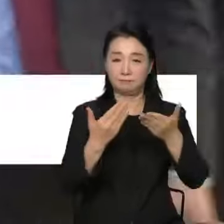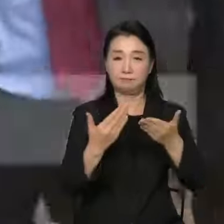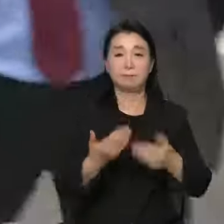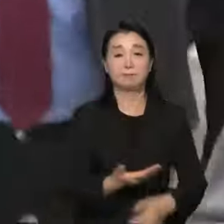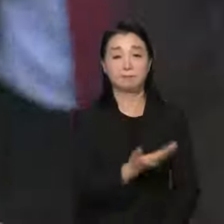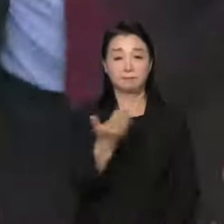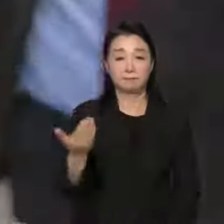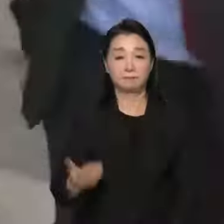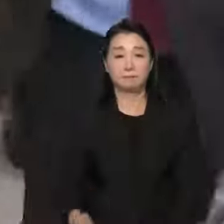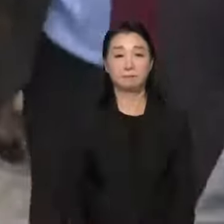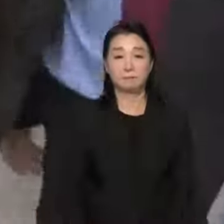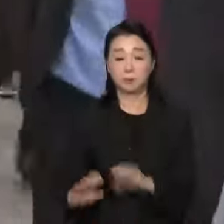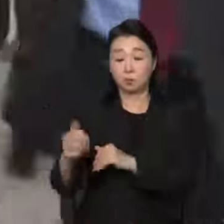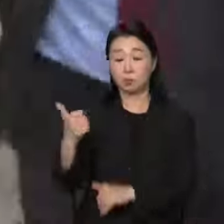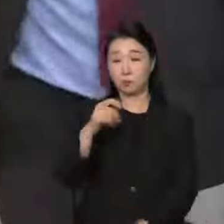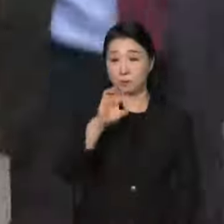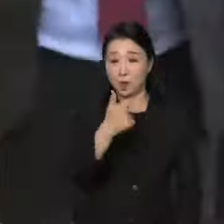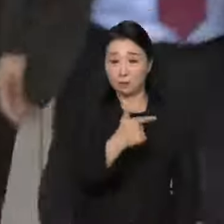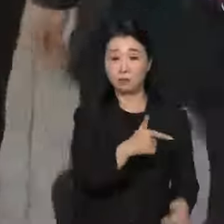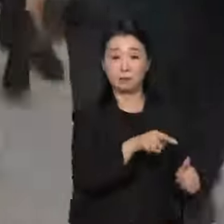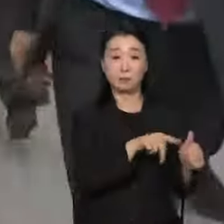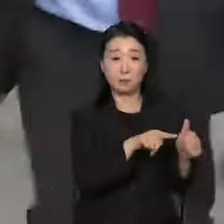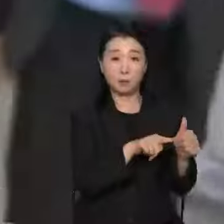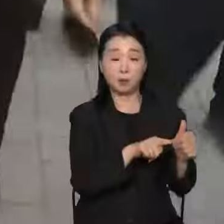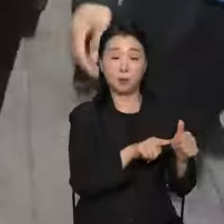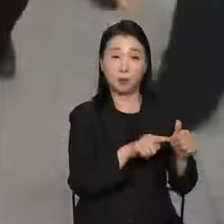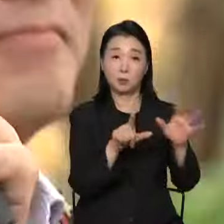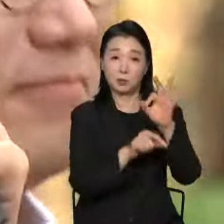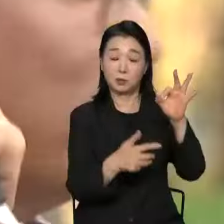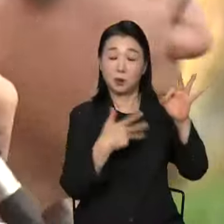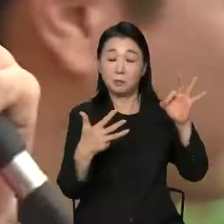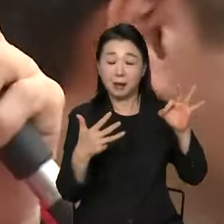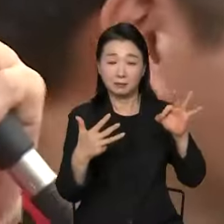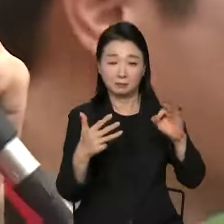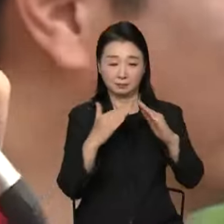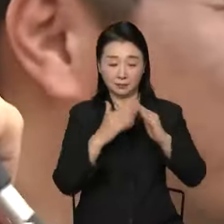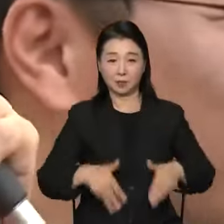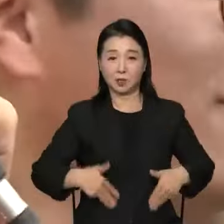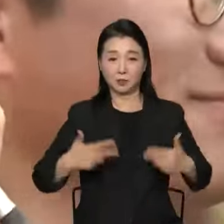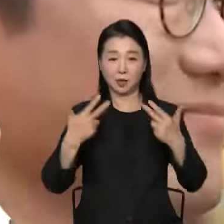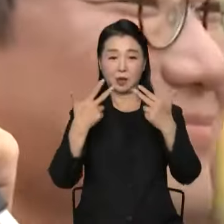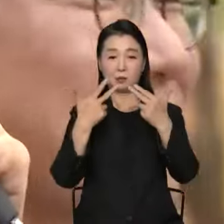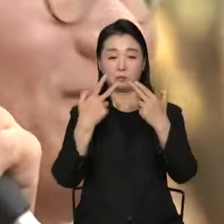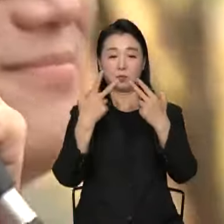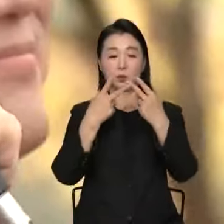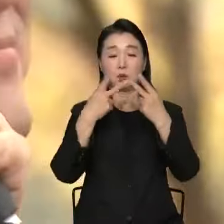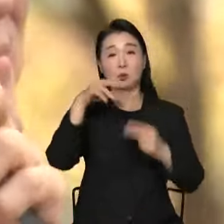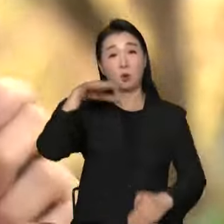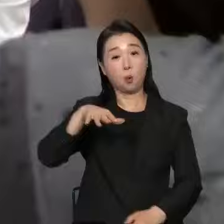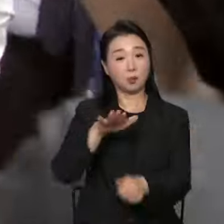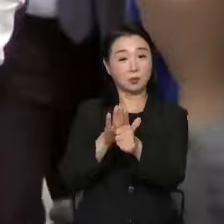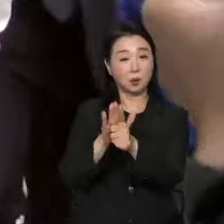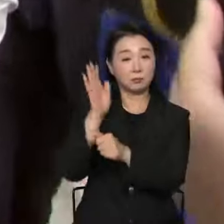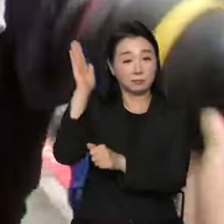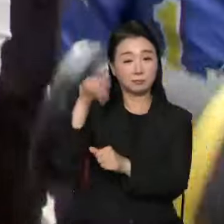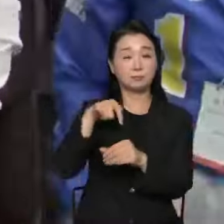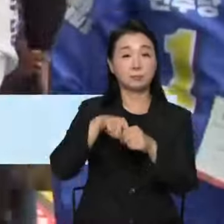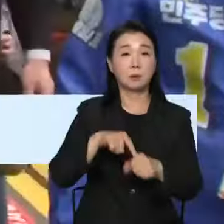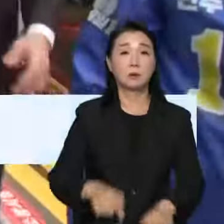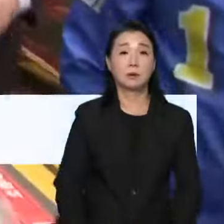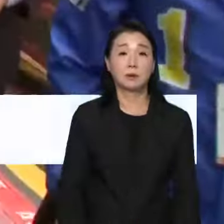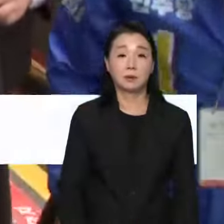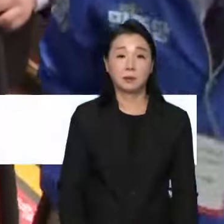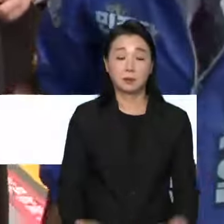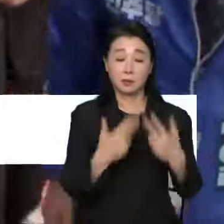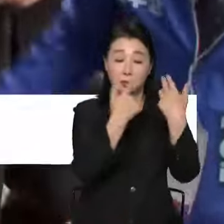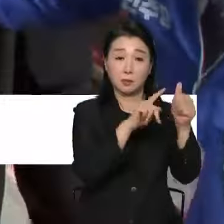여러분. 국민의힘 한동훈 대표는 오는 8일 전남 곡성에서 지원 유세를 할 계획입니다. 민주당 이재명